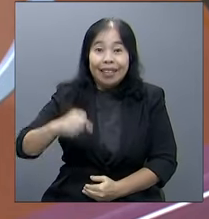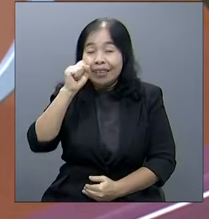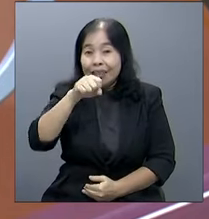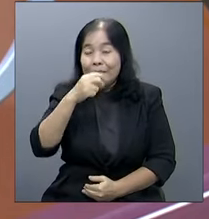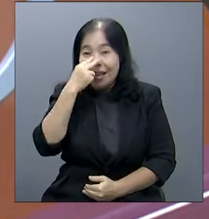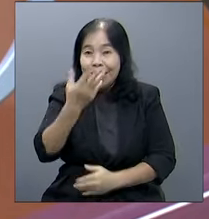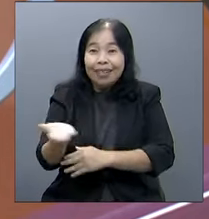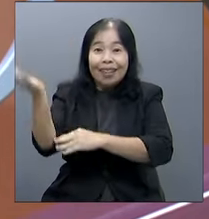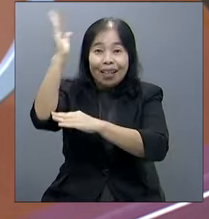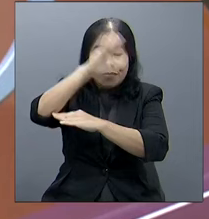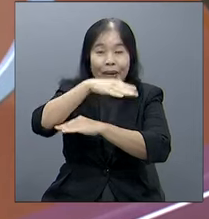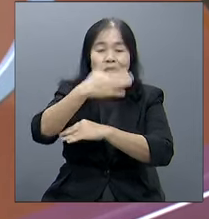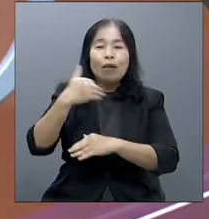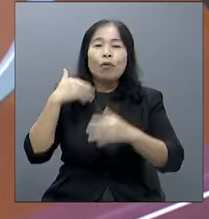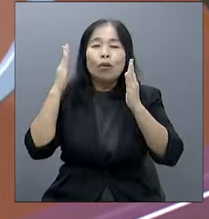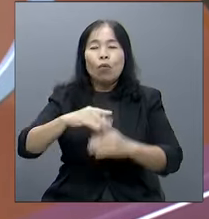างชลมากค่